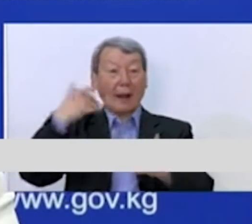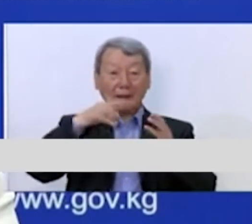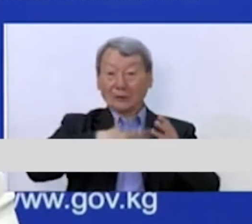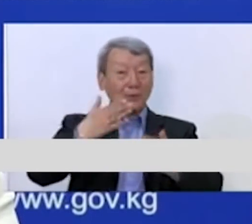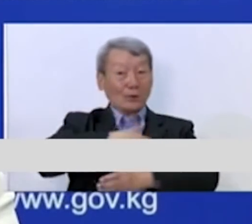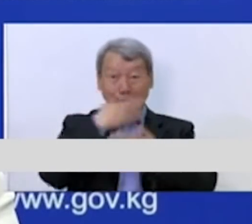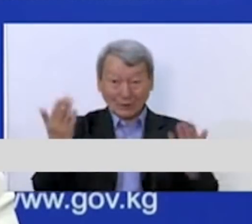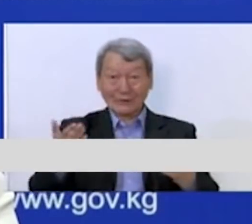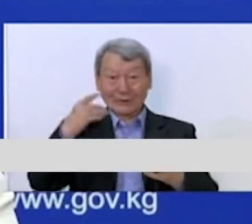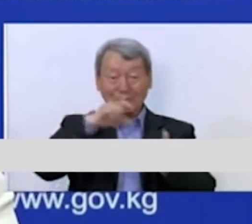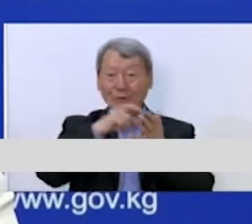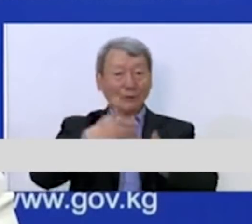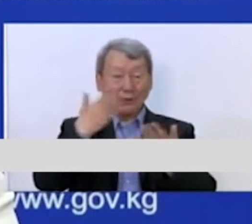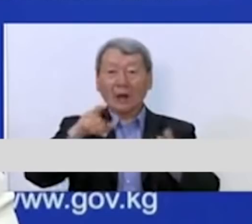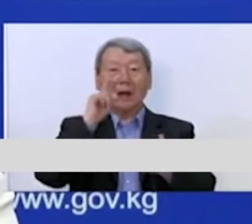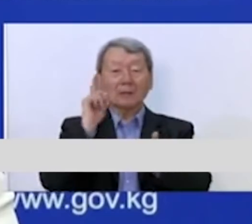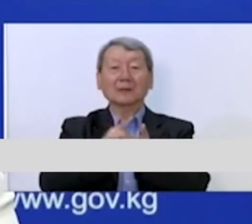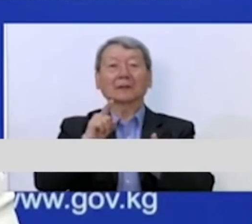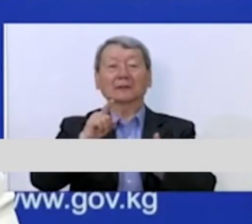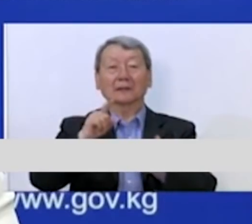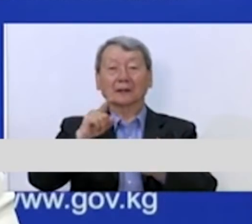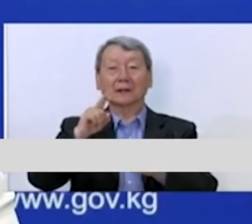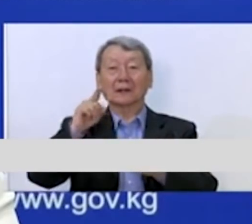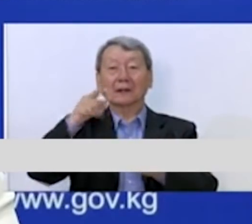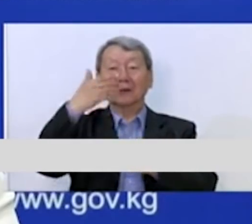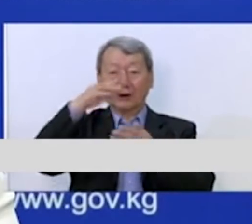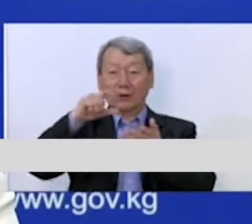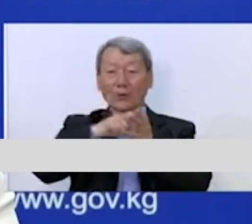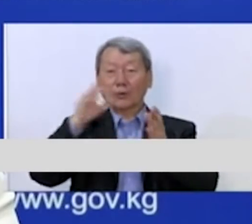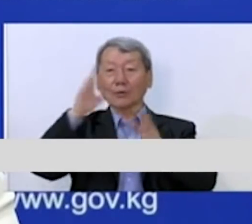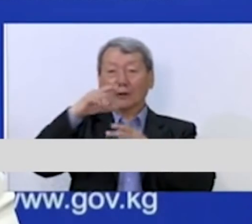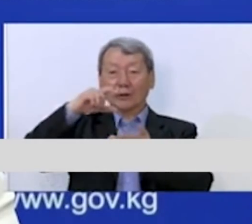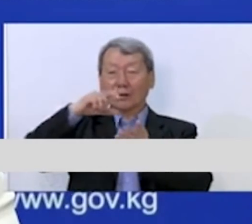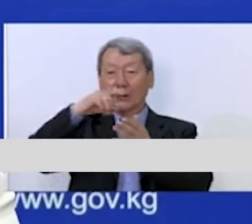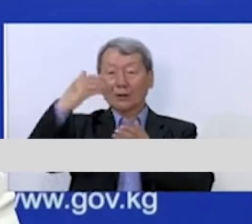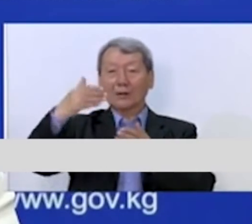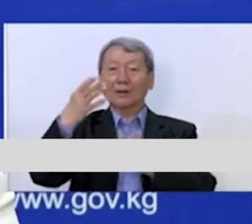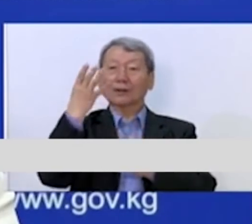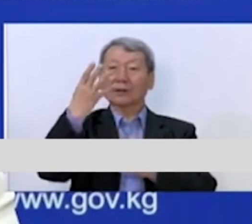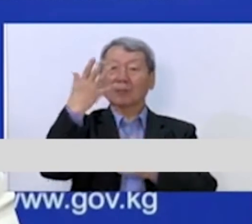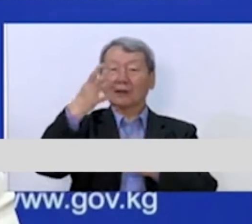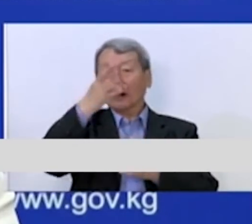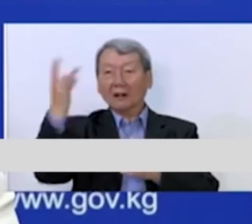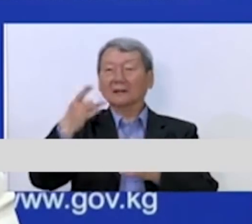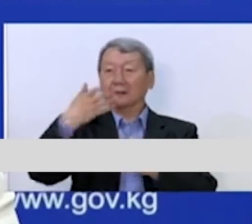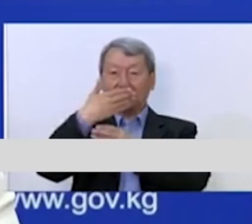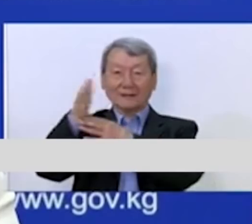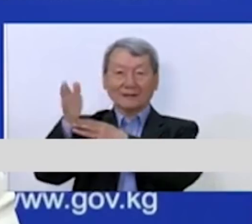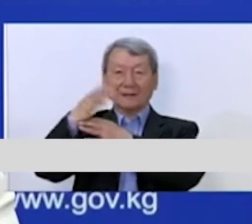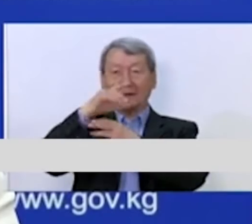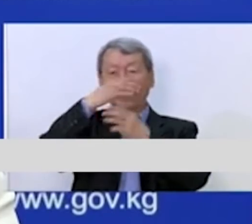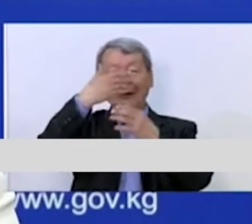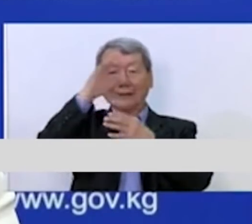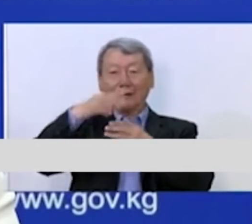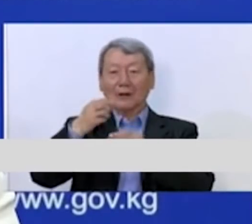отсутствует приточно-вытяжная вентиляция, то это обязательное проветривание помещений 4-5 раза в день